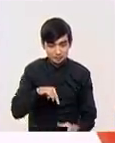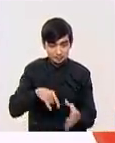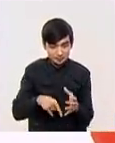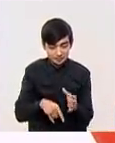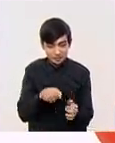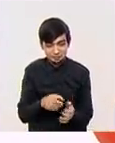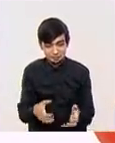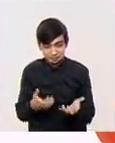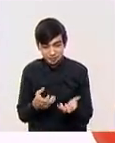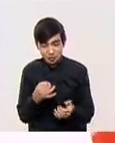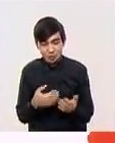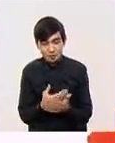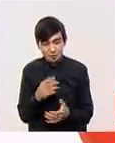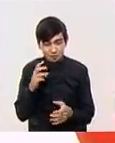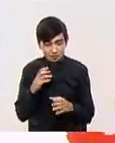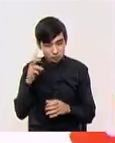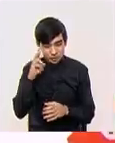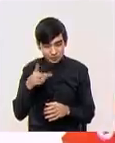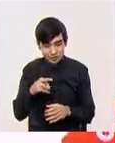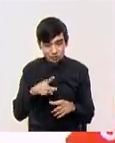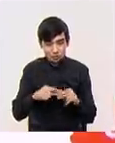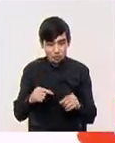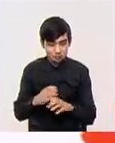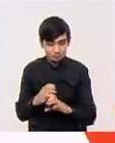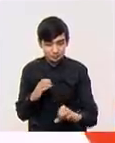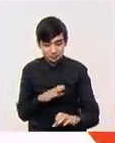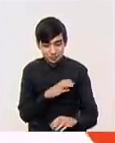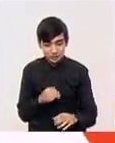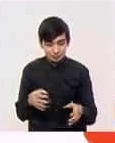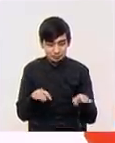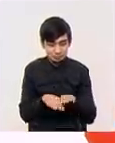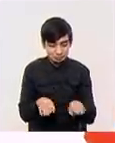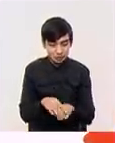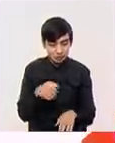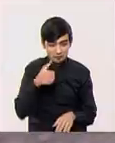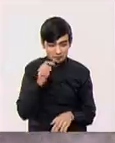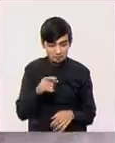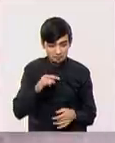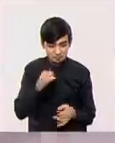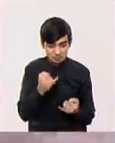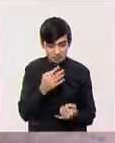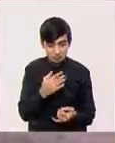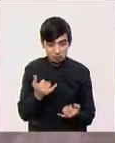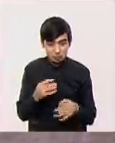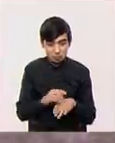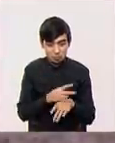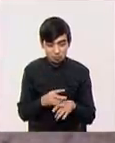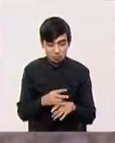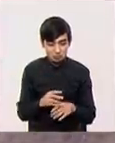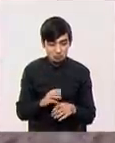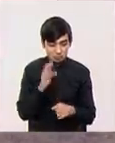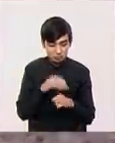неден мектепке канализация жүргізіп, қазып, жаман қып кеткен. Кеше өшер жаман болып жатқан, бүгін түнімен алып жасап қойыпты